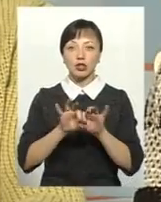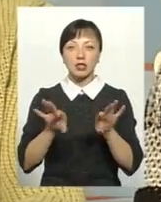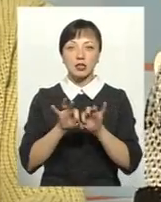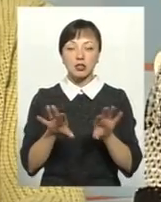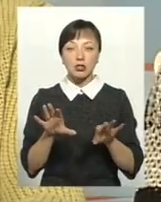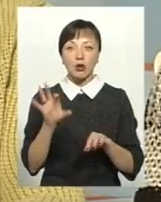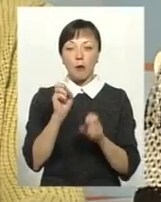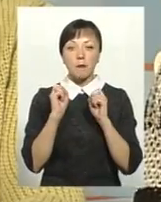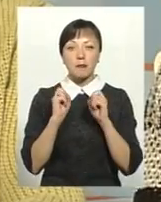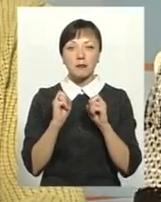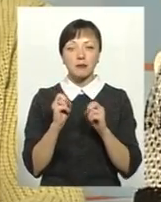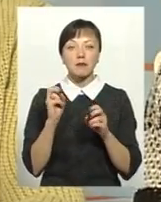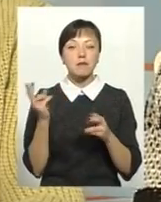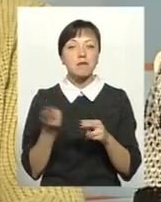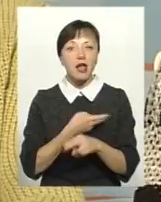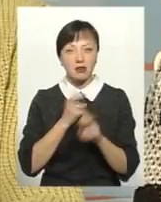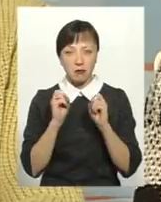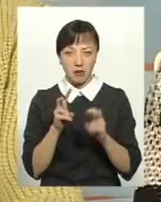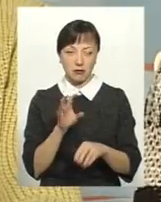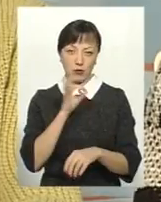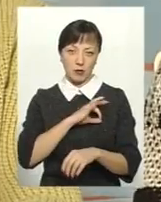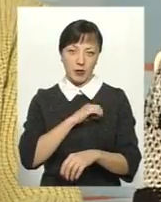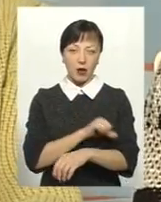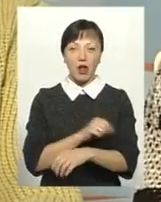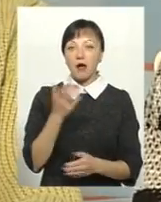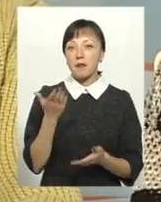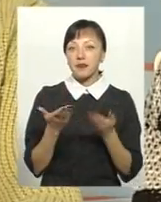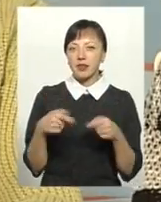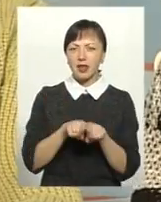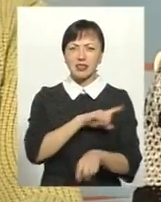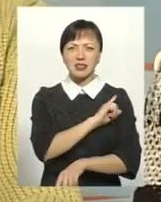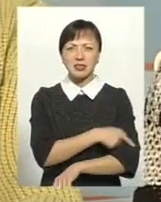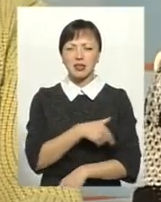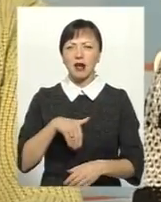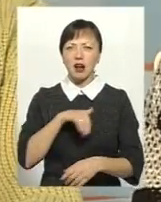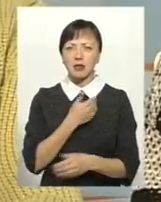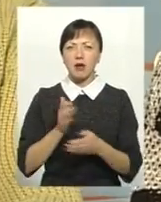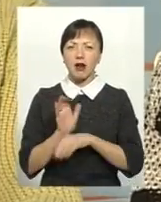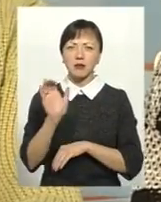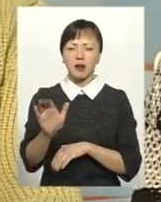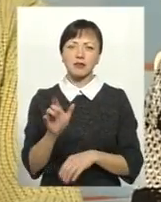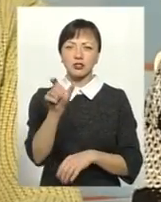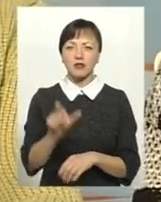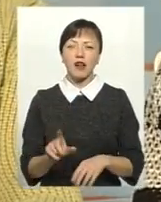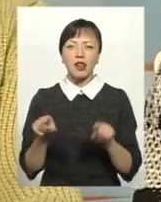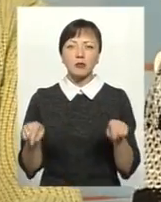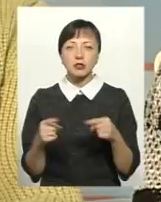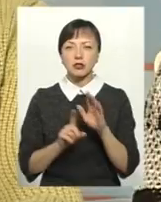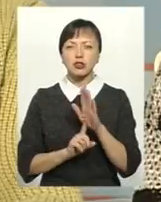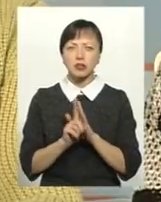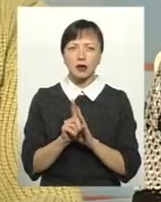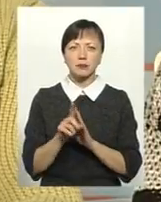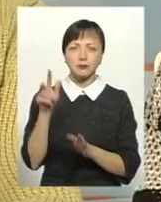о безопасном употреблении наркотиков. Потому что иногда мы так сильно хотим отправить человека на реабилитацию, что мы